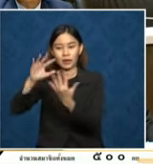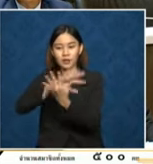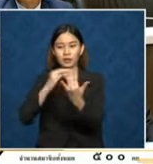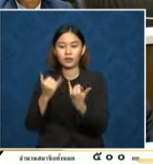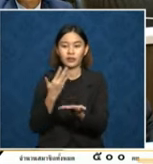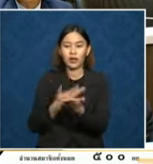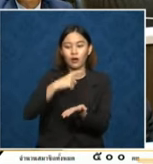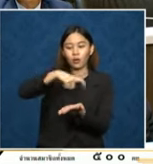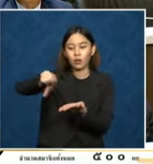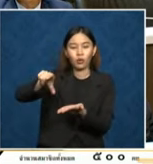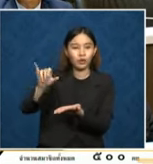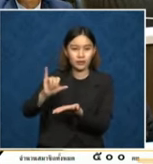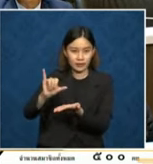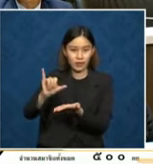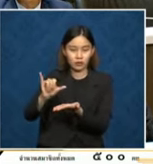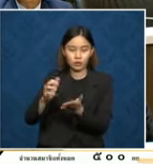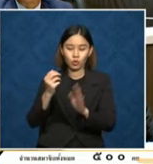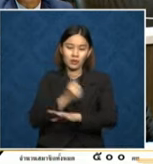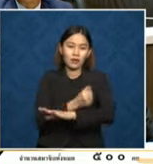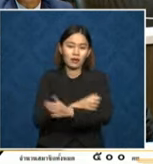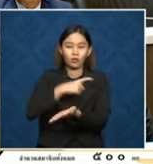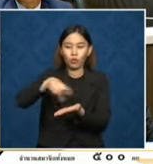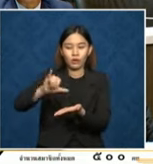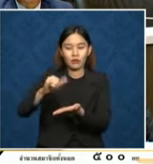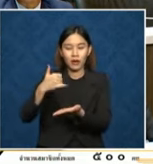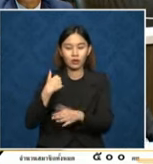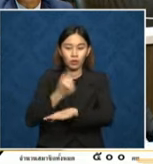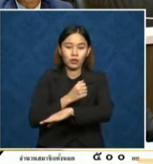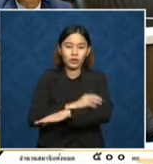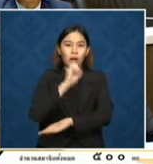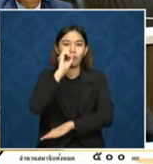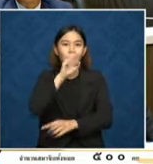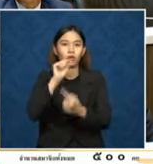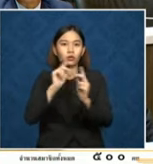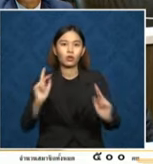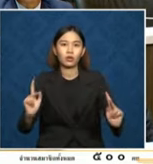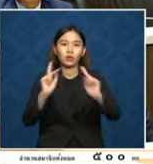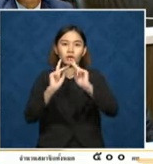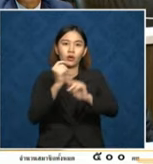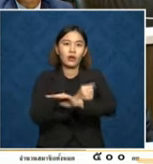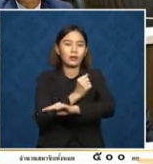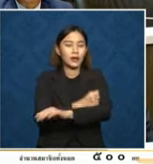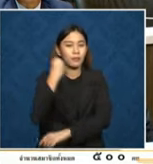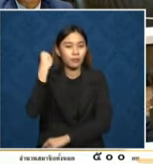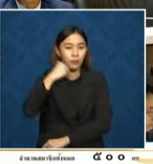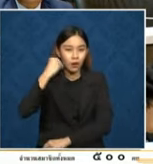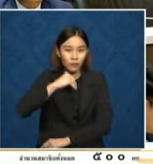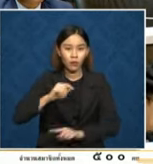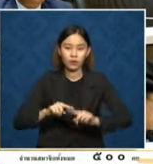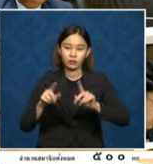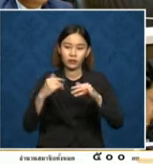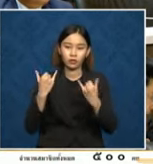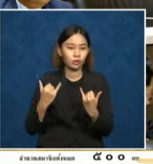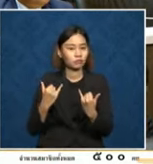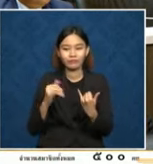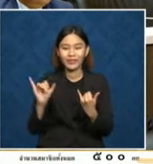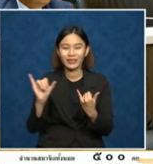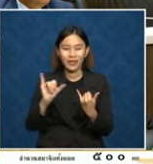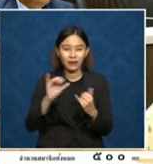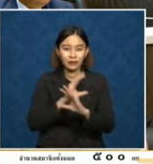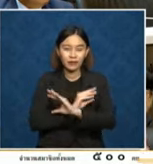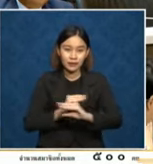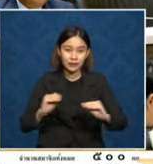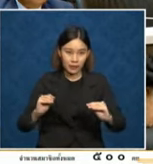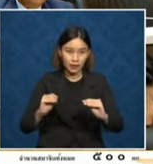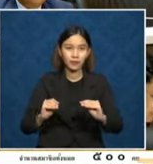านยังไม่ได้โอนให้กับลูกจ้างนะครับลูกจ้างได้ติดต่อไปที่กระทรวงแรงงานหลายครั้งนะครับแต่ก็ยังไม่มีความคืบหน้านอกจ